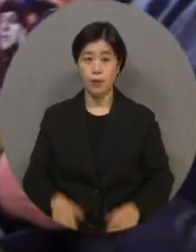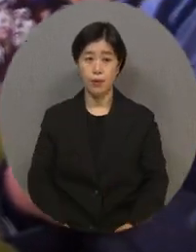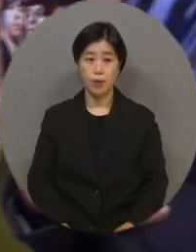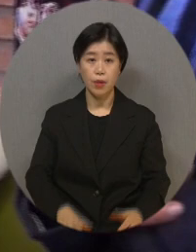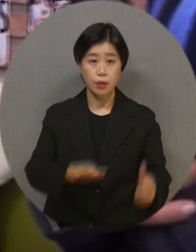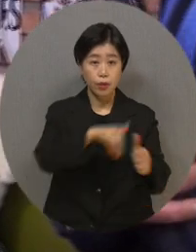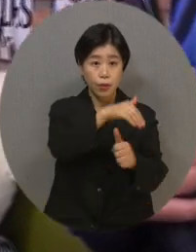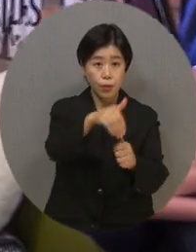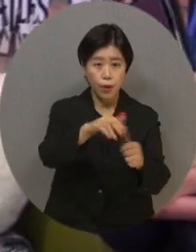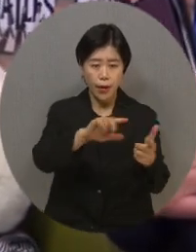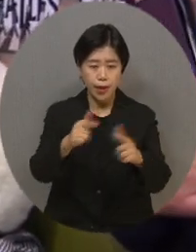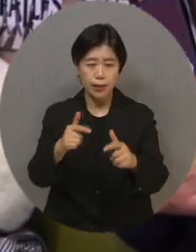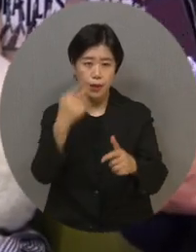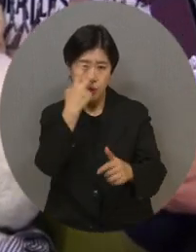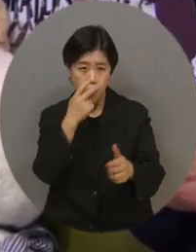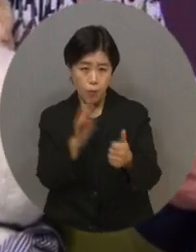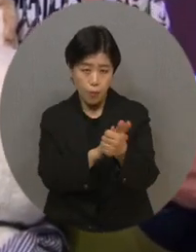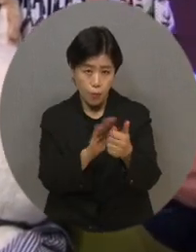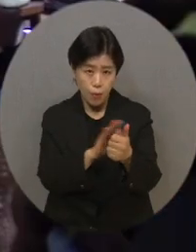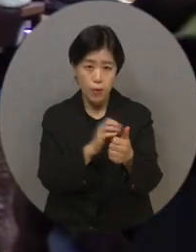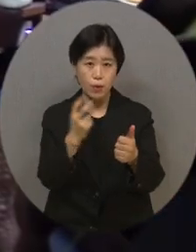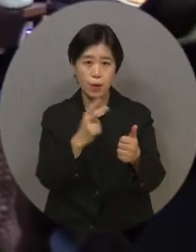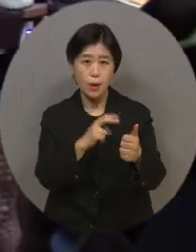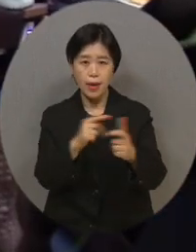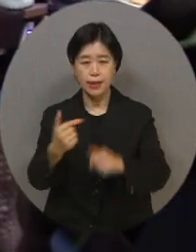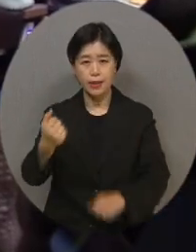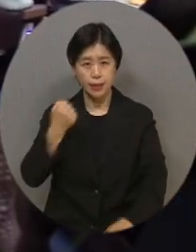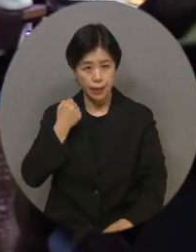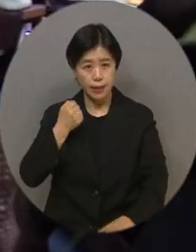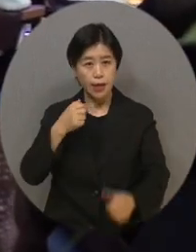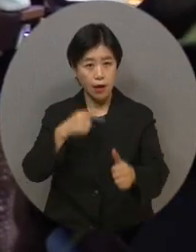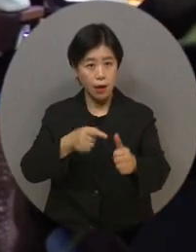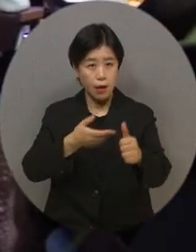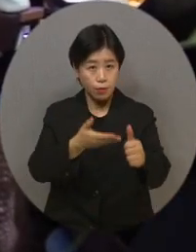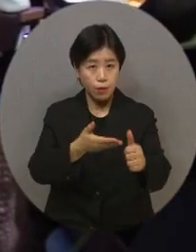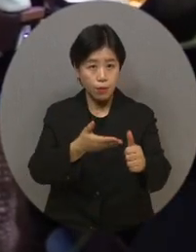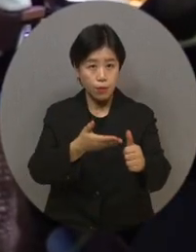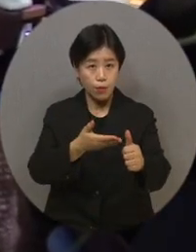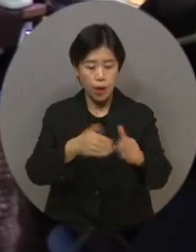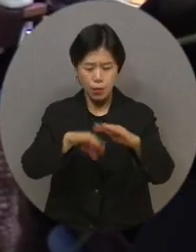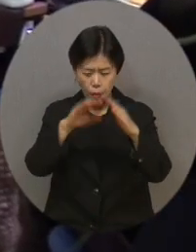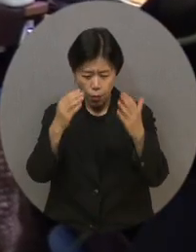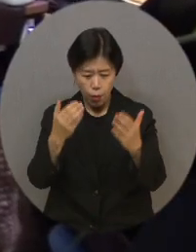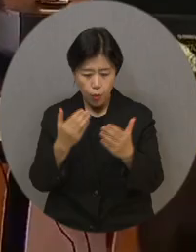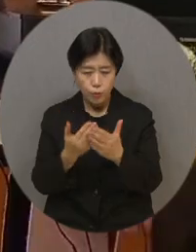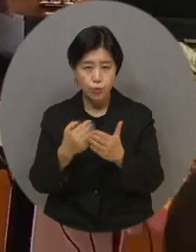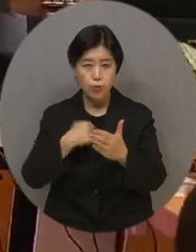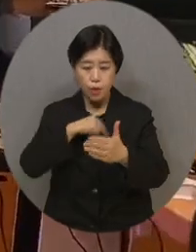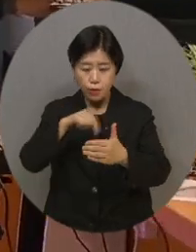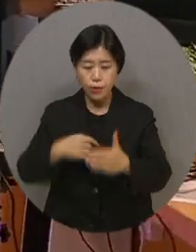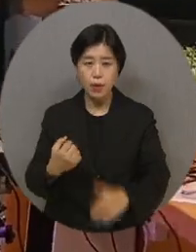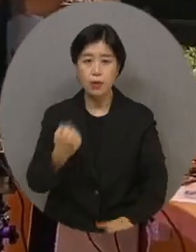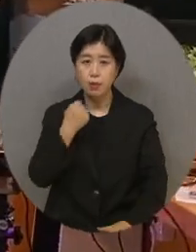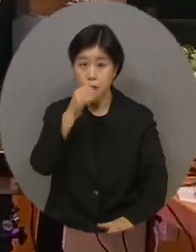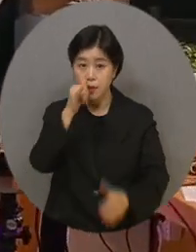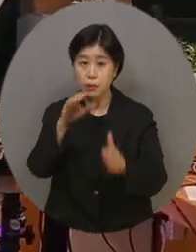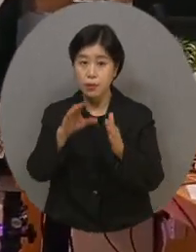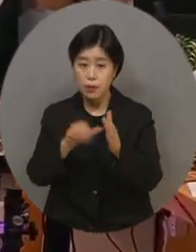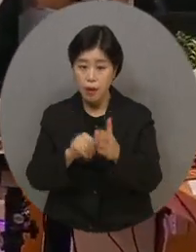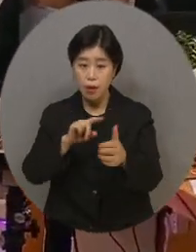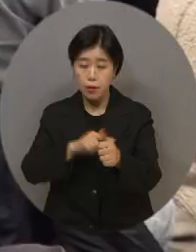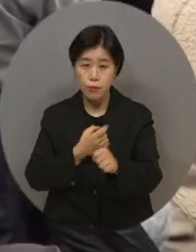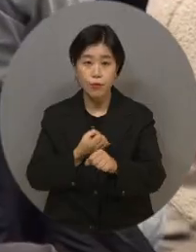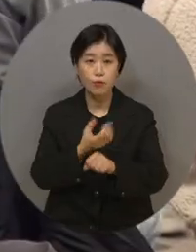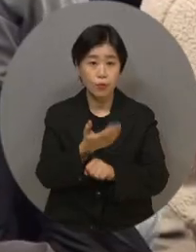돌봄, 올바른 표현을 위한 역량 강화, 결국은 많은 자료가 내면에 입력되었을 때 자연스럽다는 것을